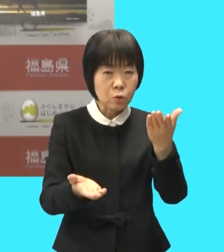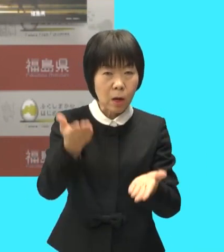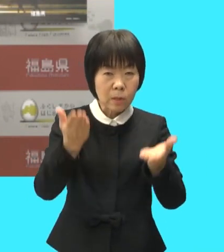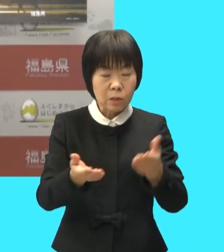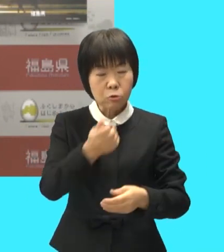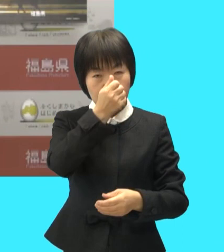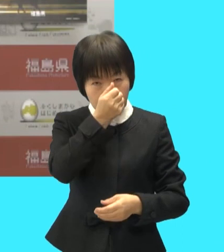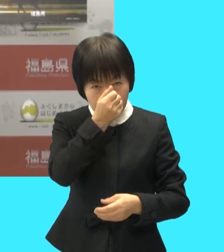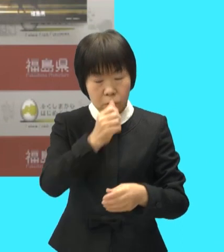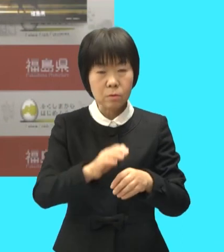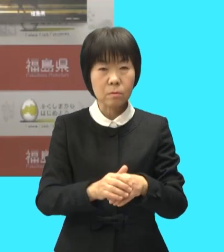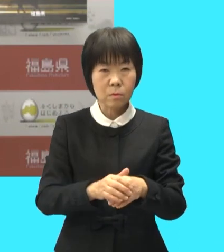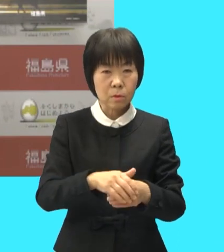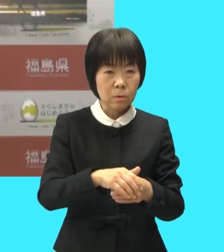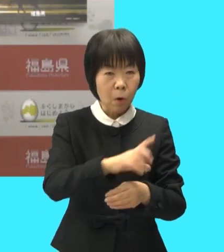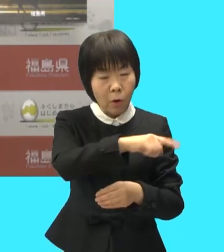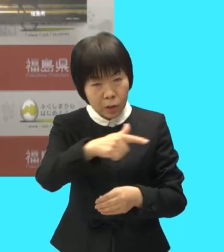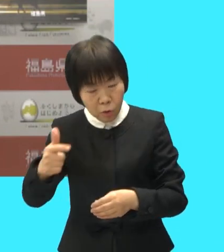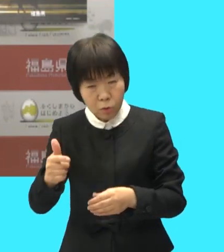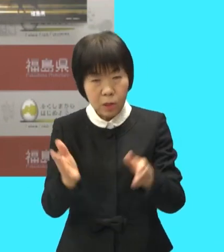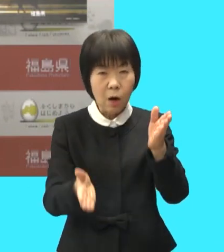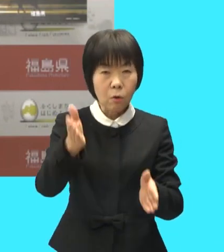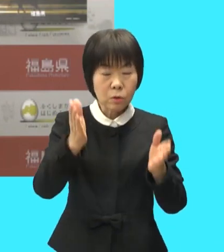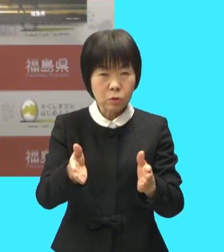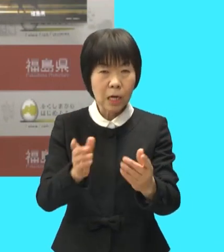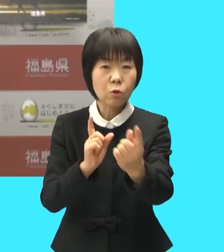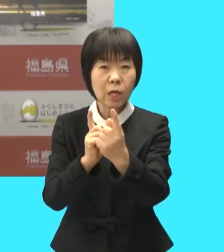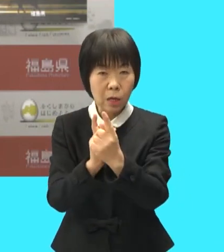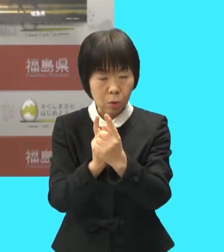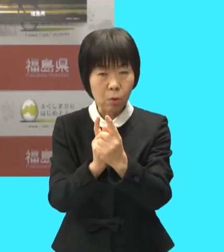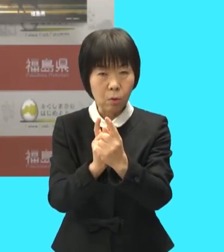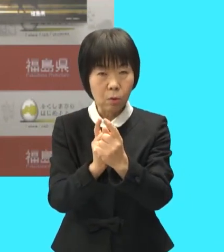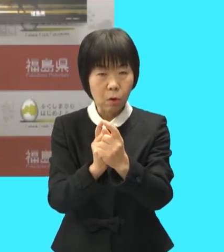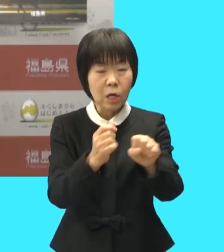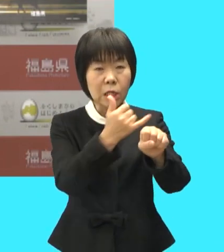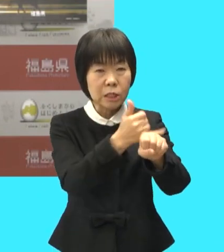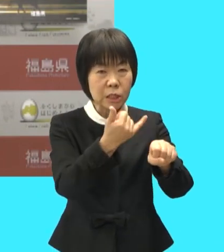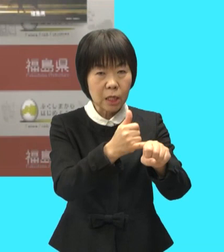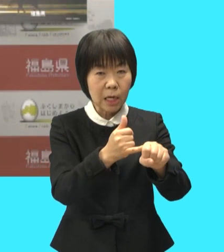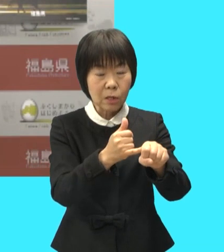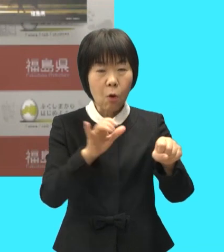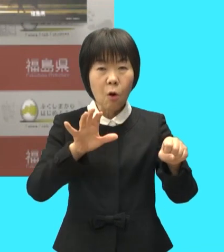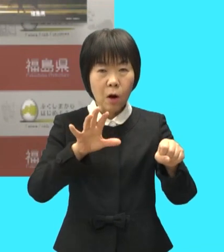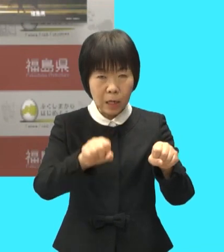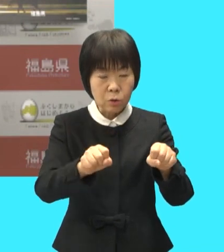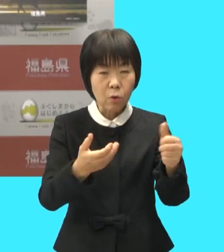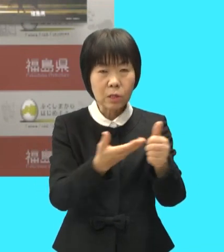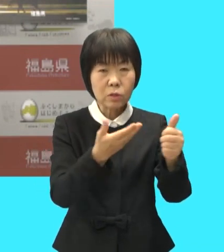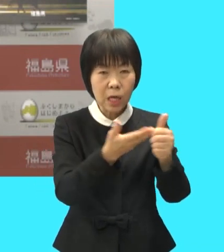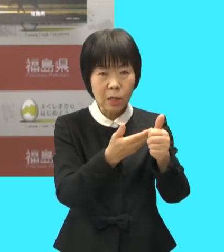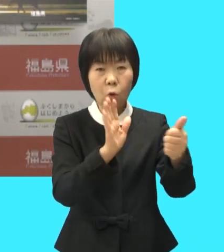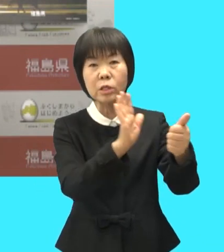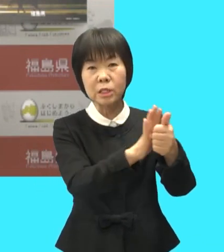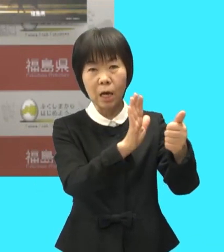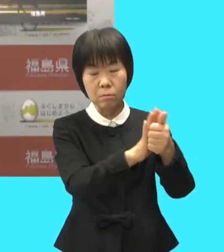図るほか、多様な保育ニーズへの対応や保育人材の確保・育成への支援